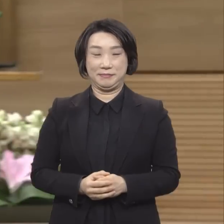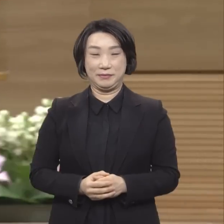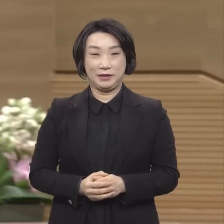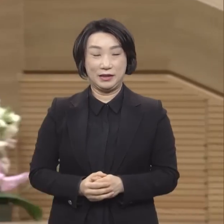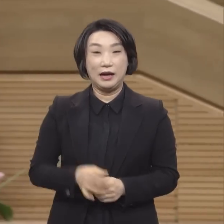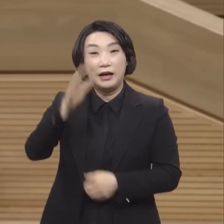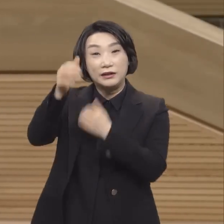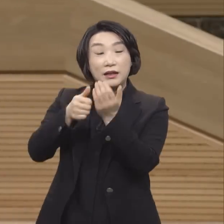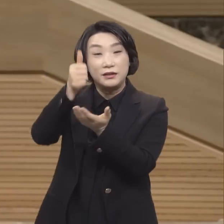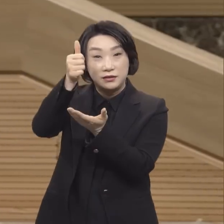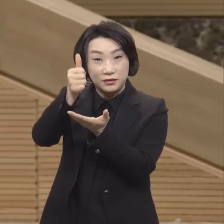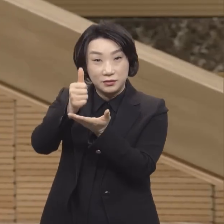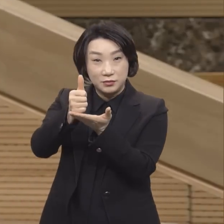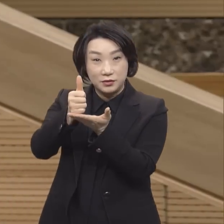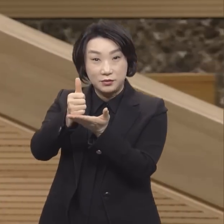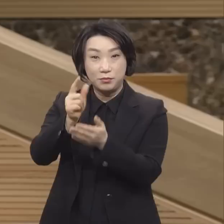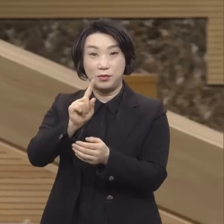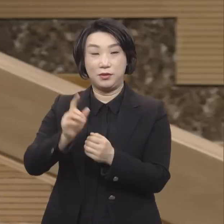하나님은